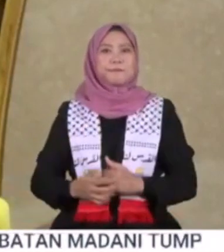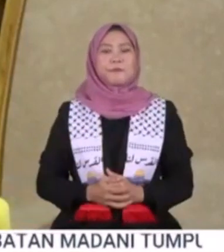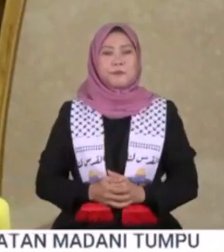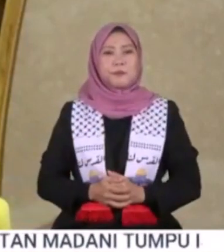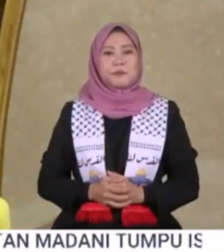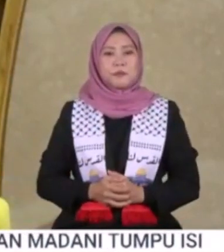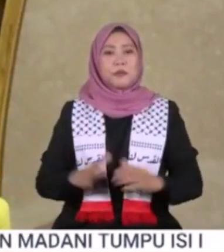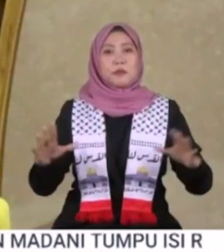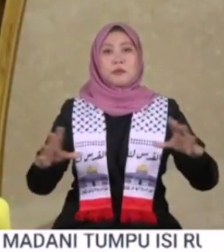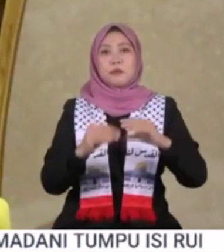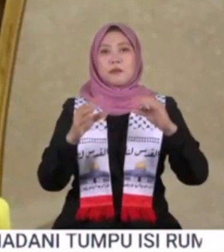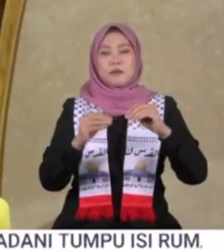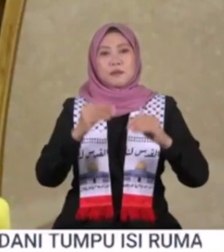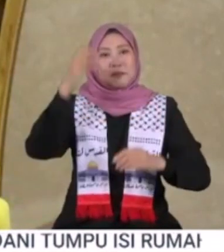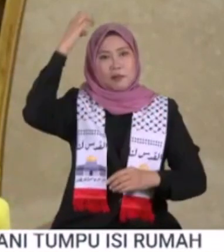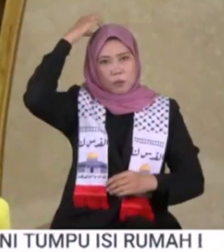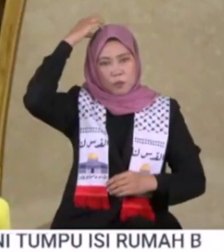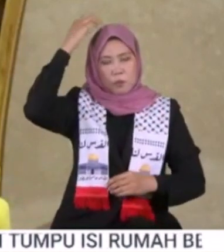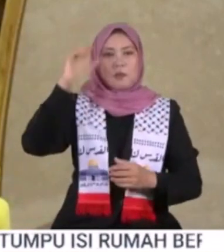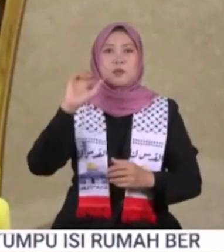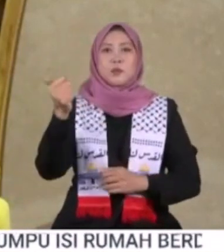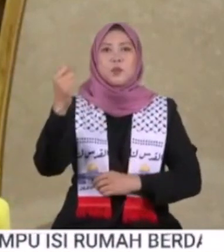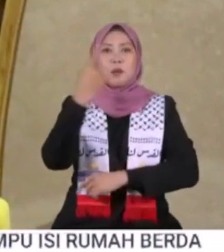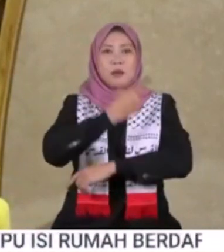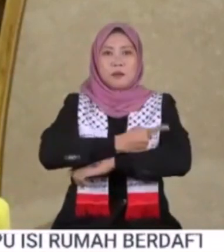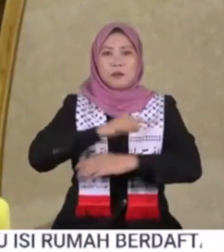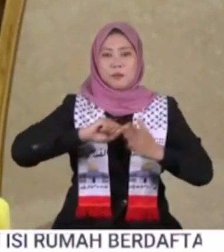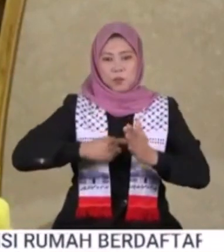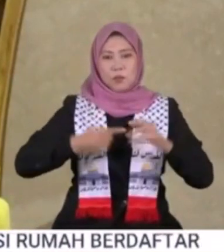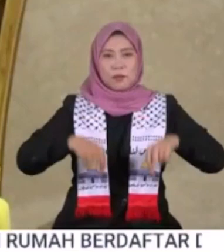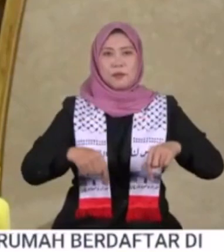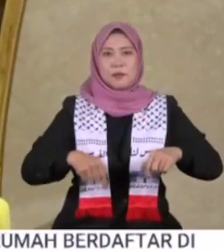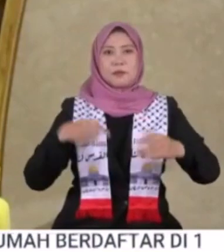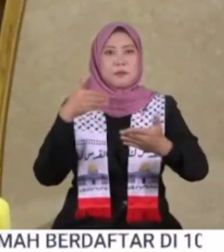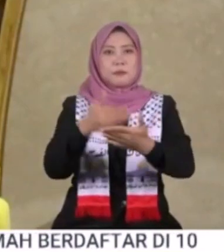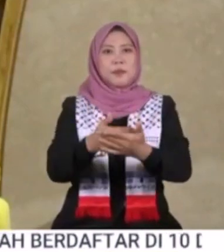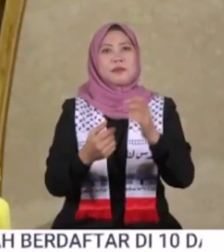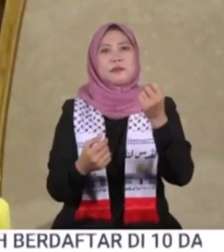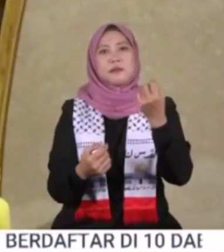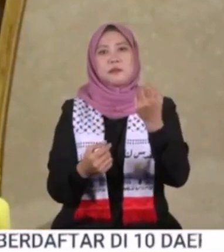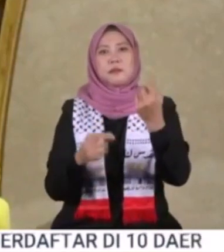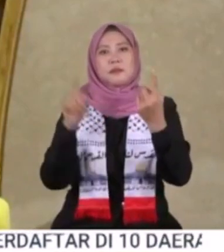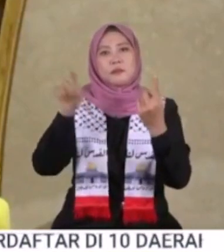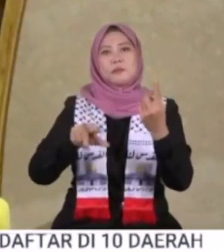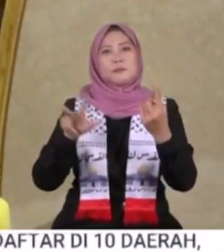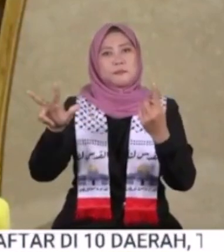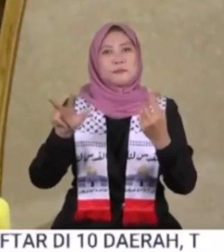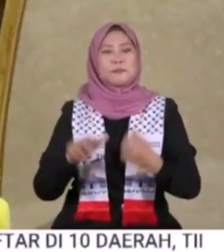Persidangan Dewan Negeri Selangor dijadual berlangsung selama 10 hari bermula hari ini sehingga 11 Mac.